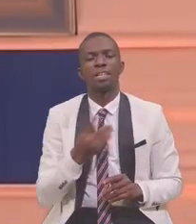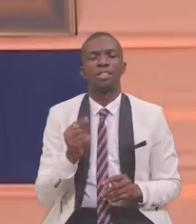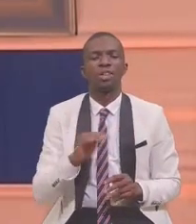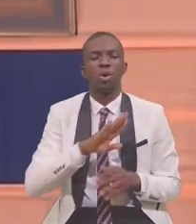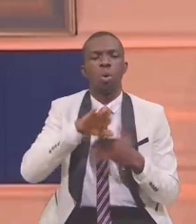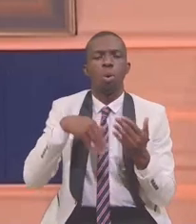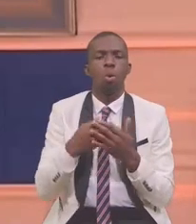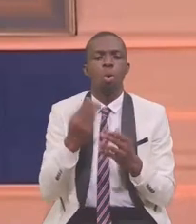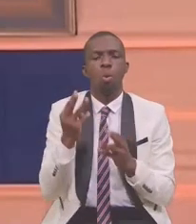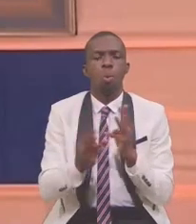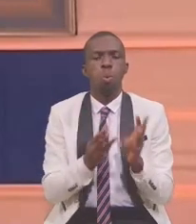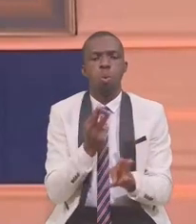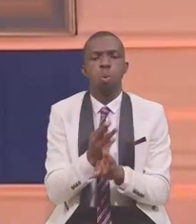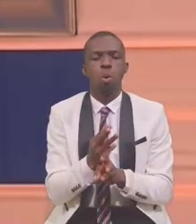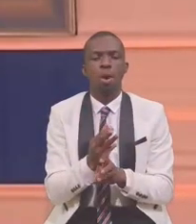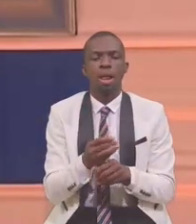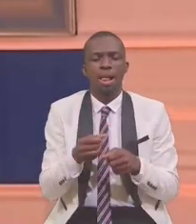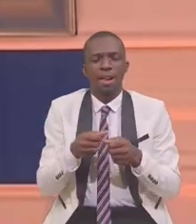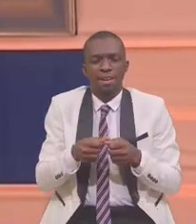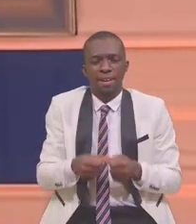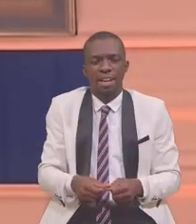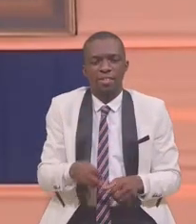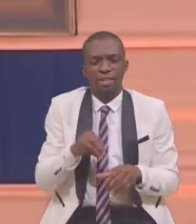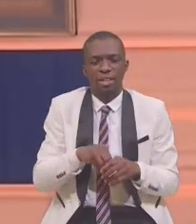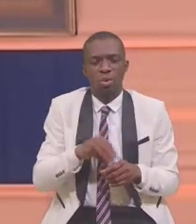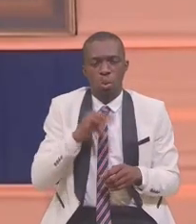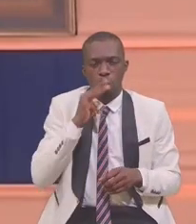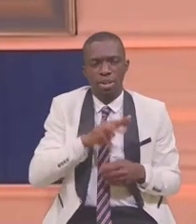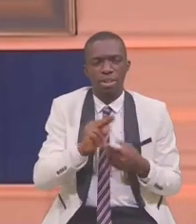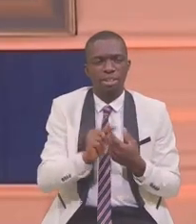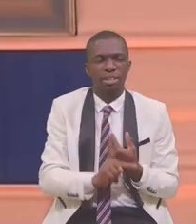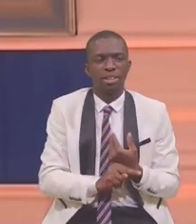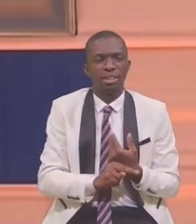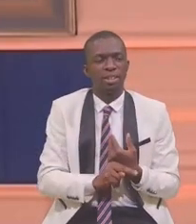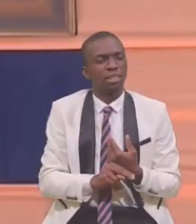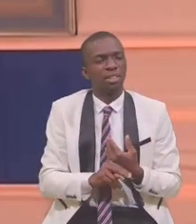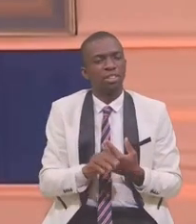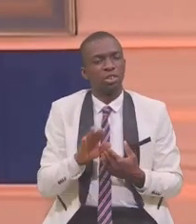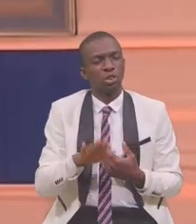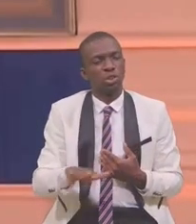du malin. Verset 21.